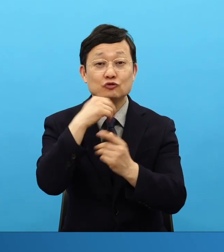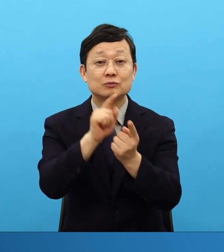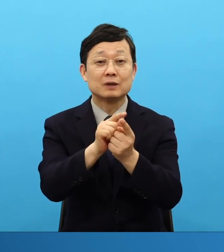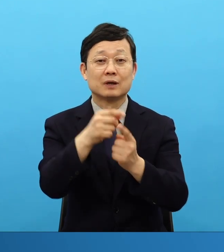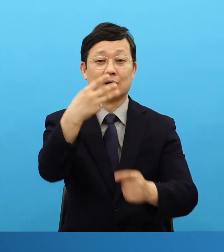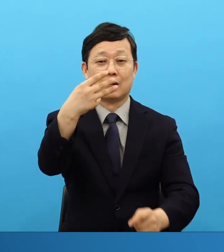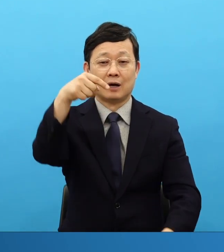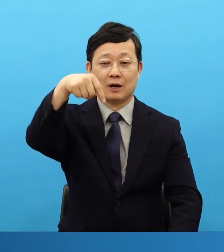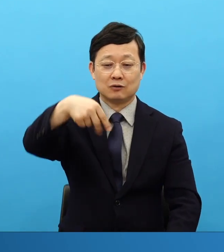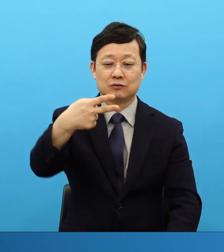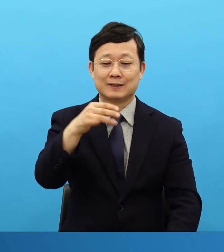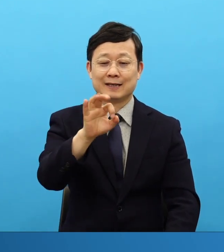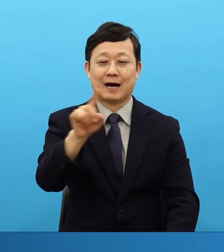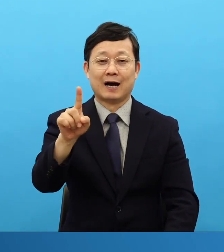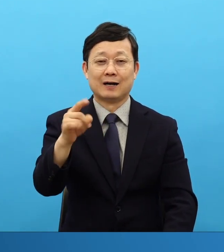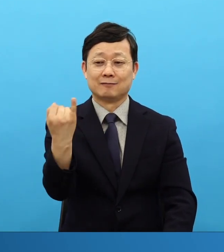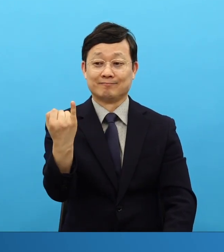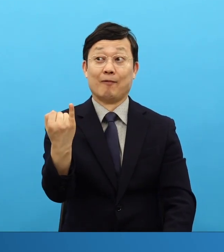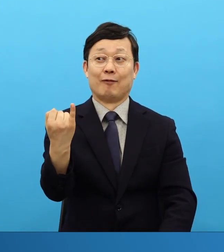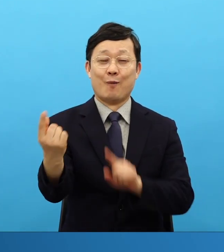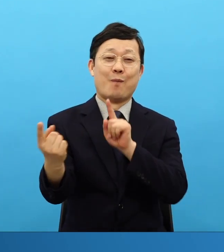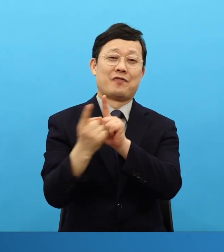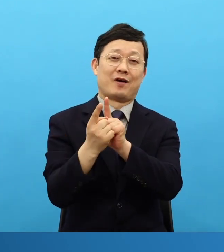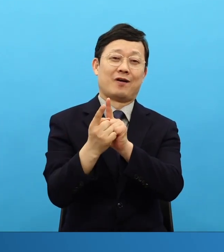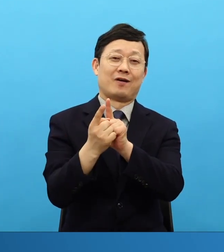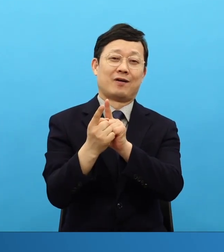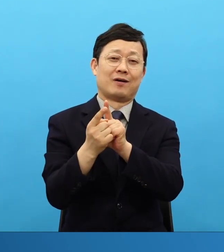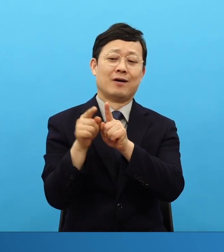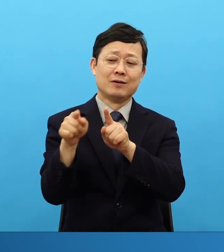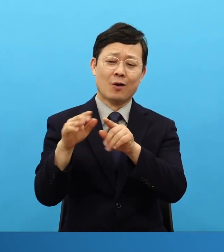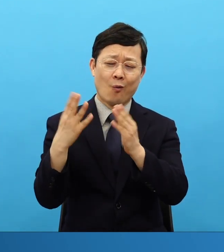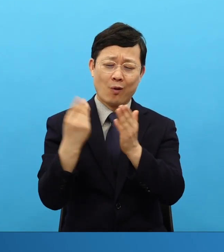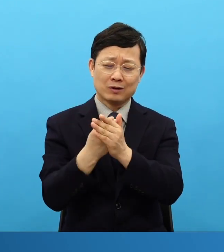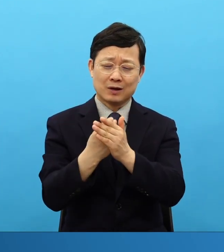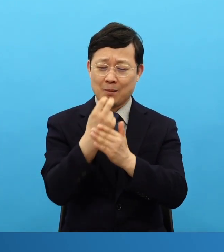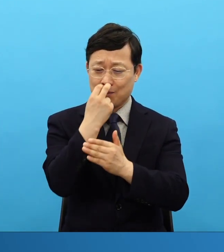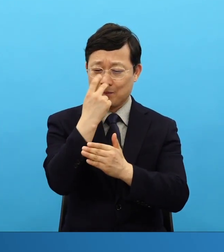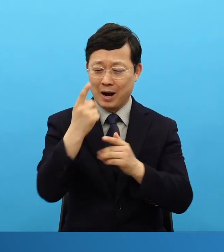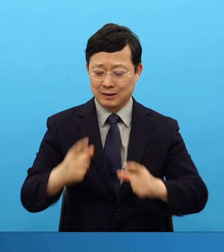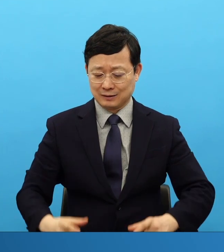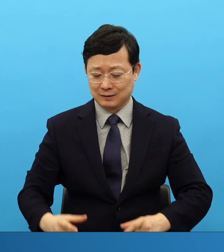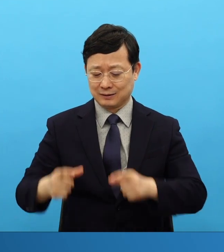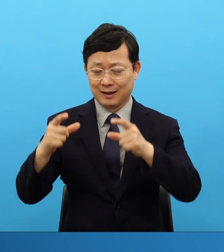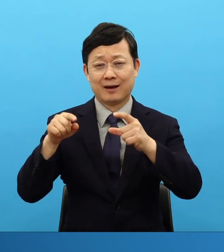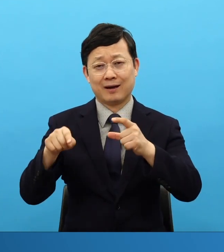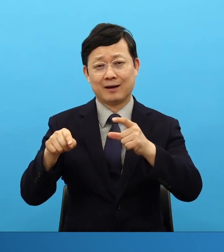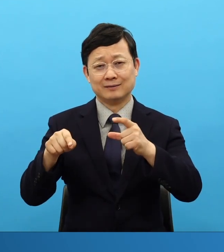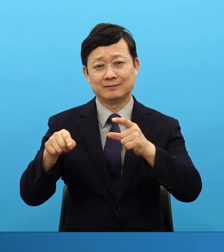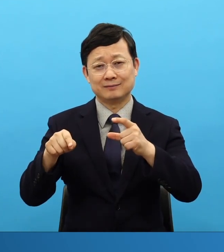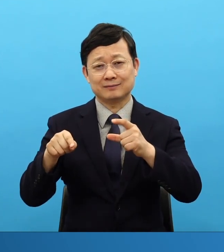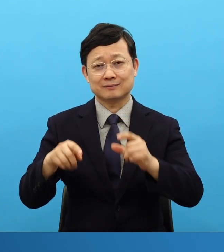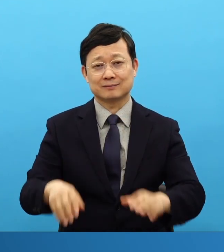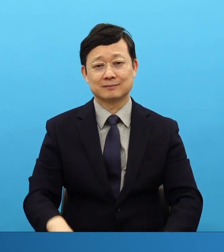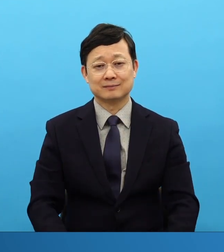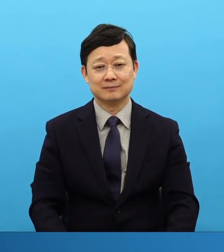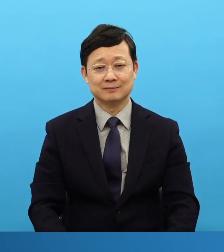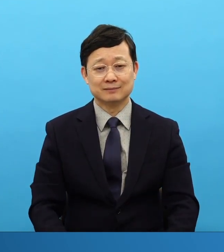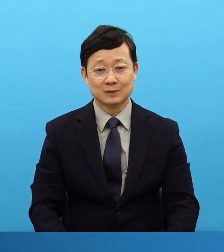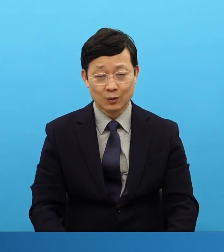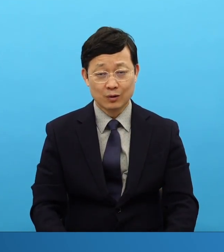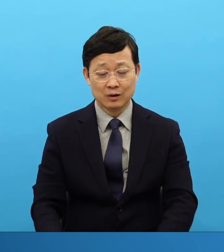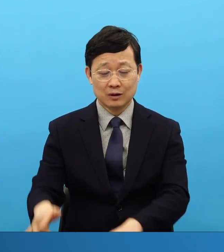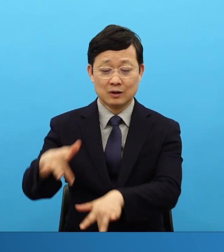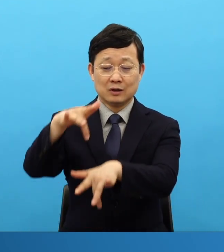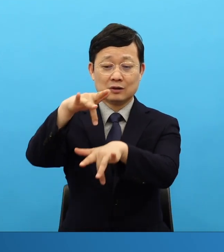루디아를 만났어요. As soon as they went, they go and meet Lydia. 이게 절대망대입니다. This is the absolute partisan. 아무도 못 고치는 귀신들인